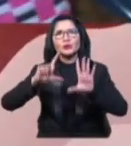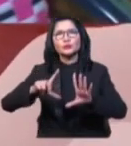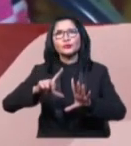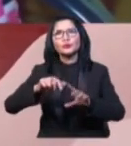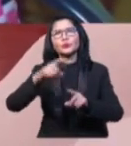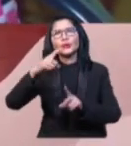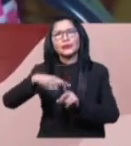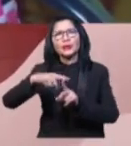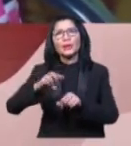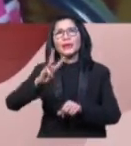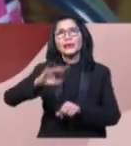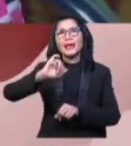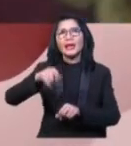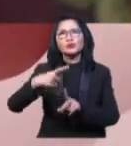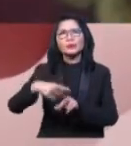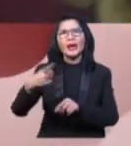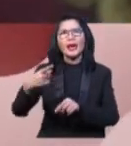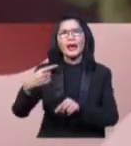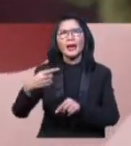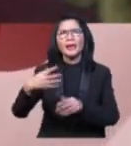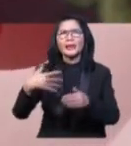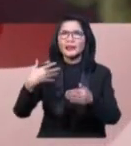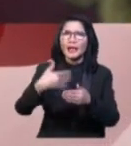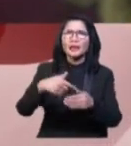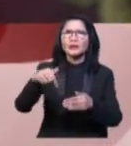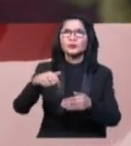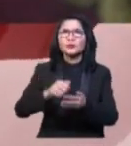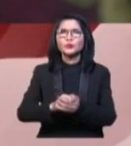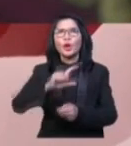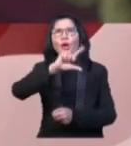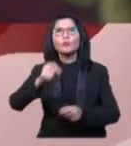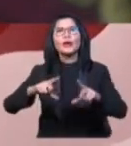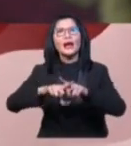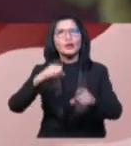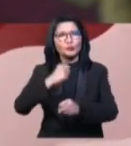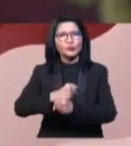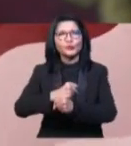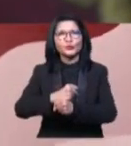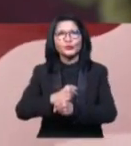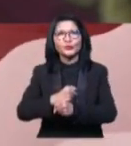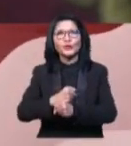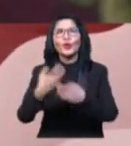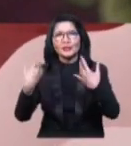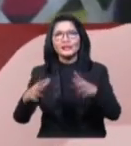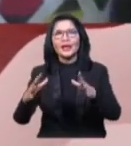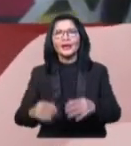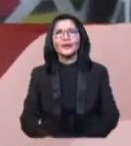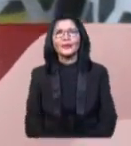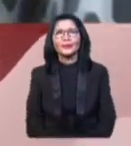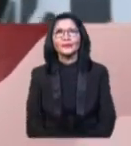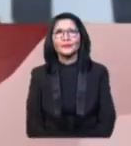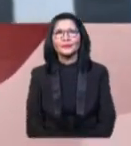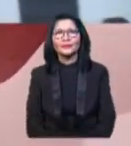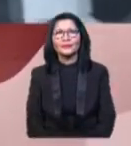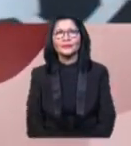yang 3 juta terakhir nih insya Allah target kami bulan Agustus ini sudah selesai ya.